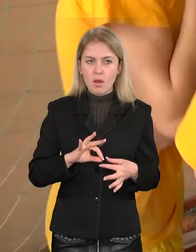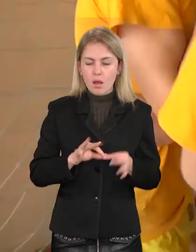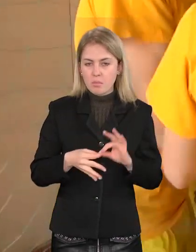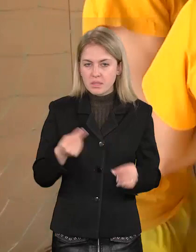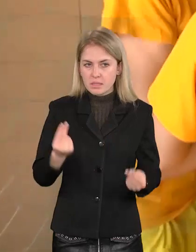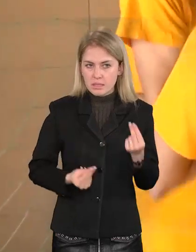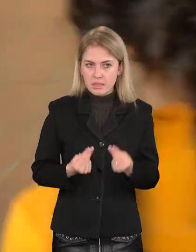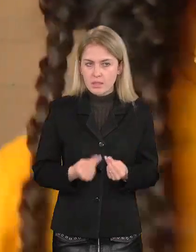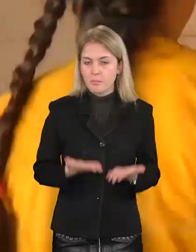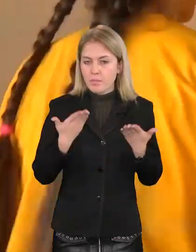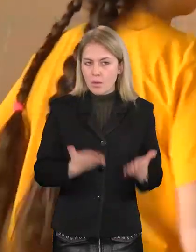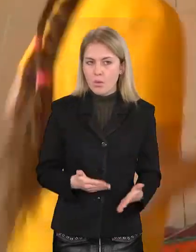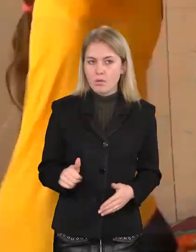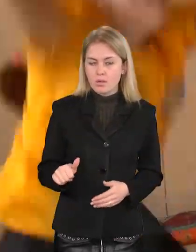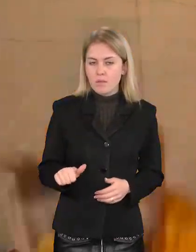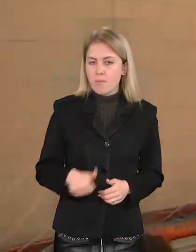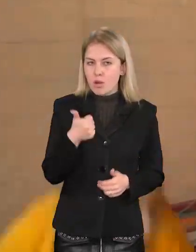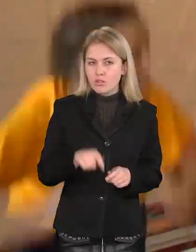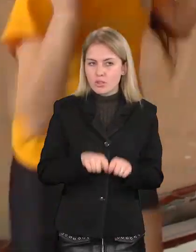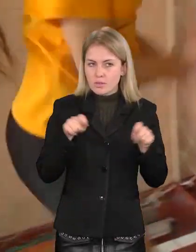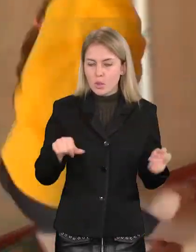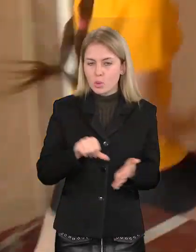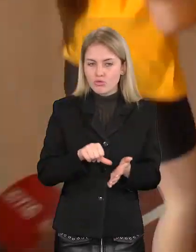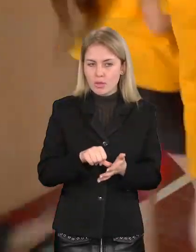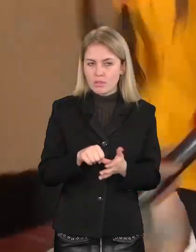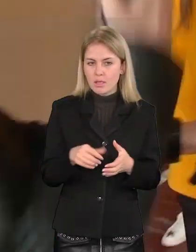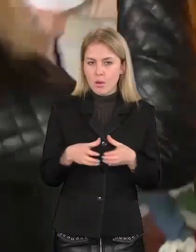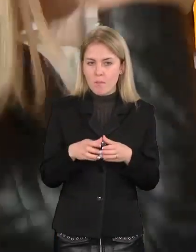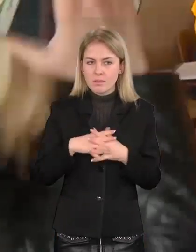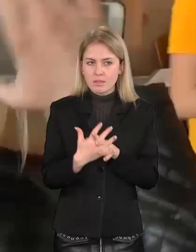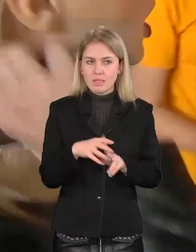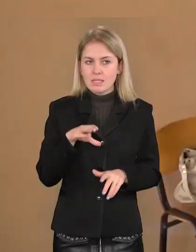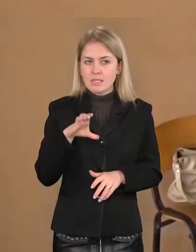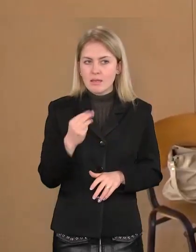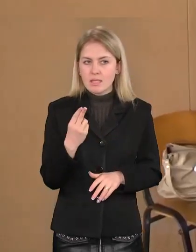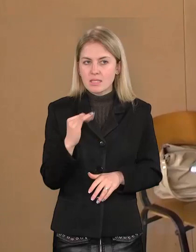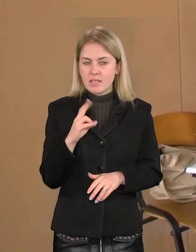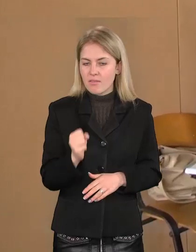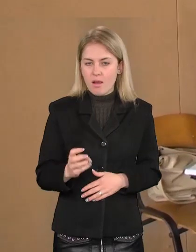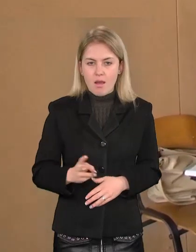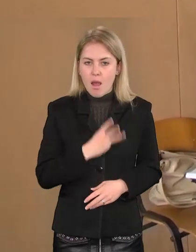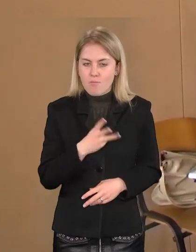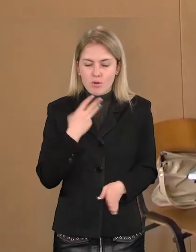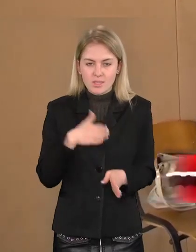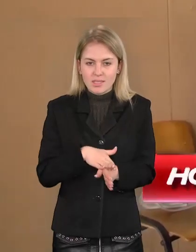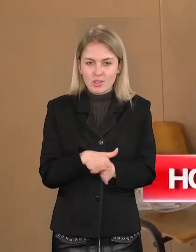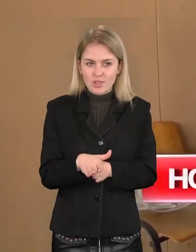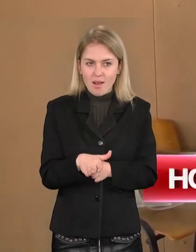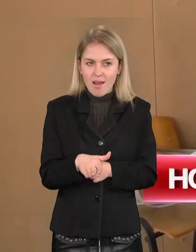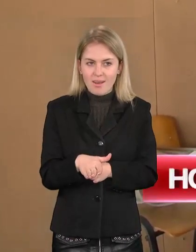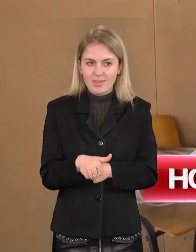игр. І от першопрохідці, учасники команди з села Стецьківка, не стримують емоцій. Емоції зашкалюють.